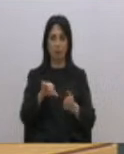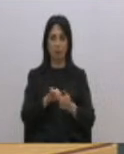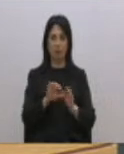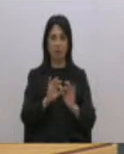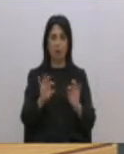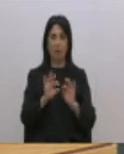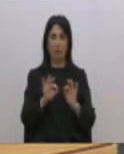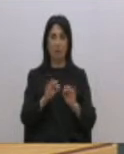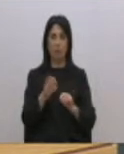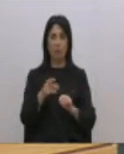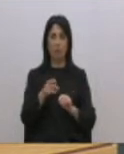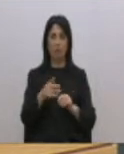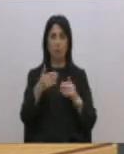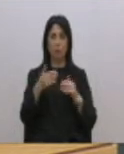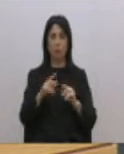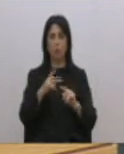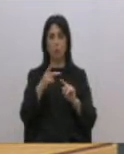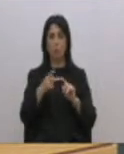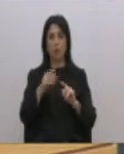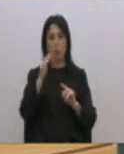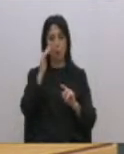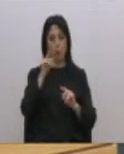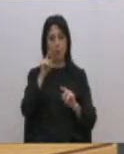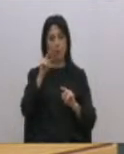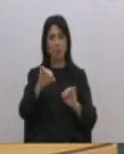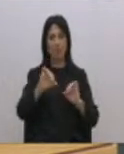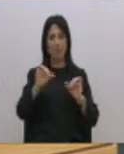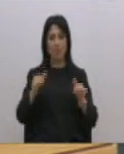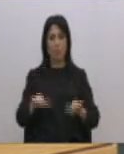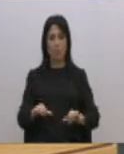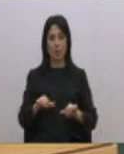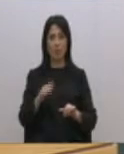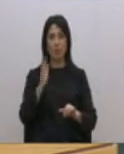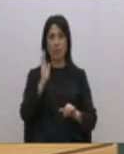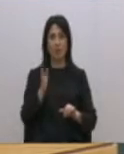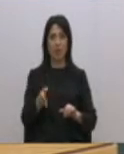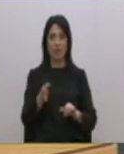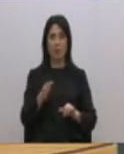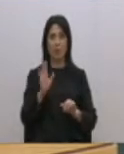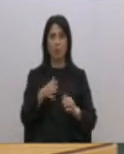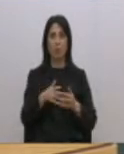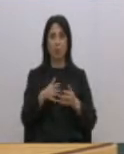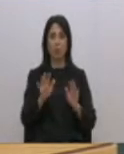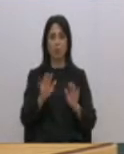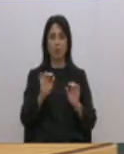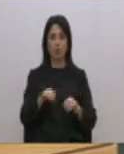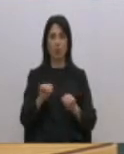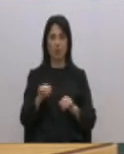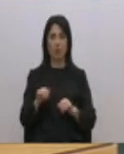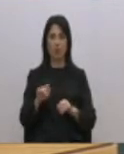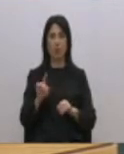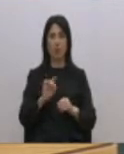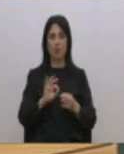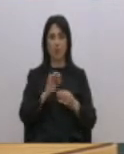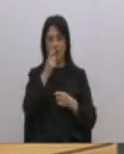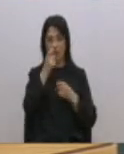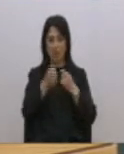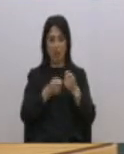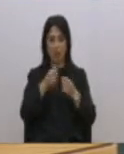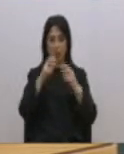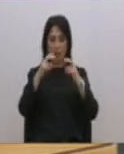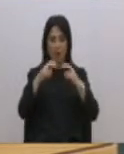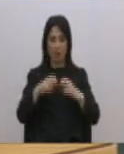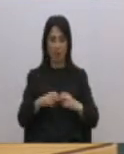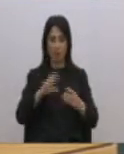genili, romul cucue meore mosmenis, formaci, cuecneba, uprometi și sadle blubarom, detalurat ganui hilot,